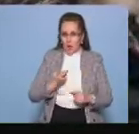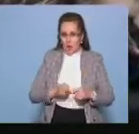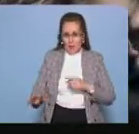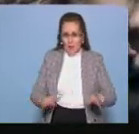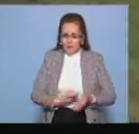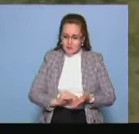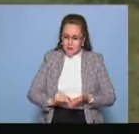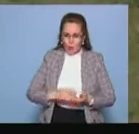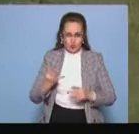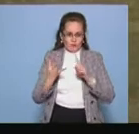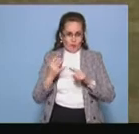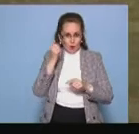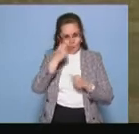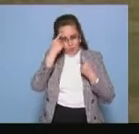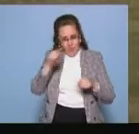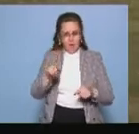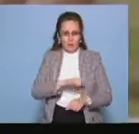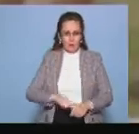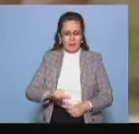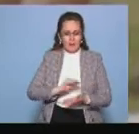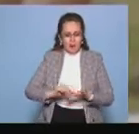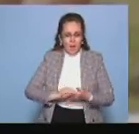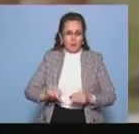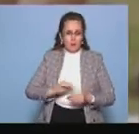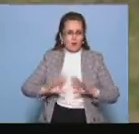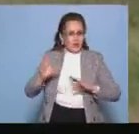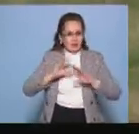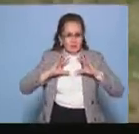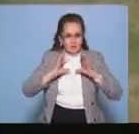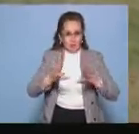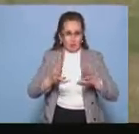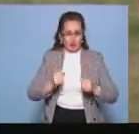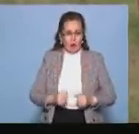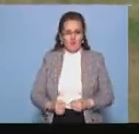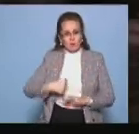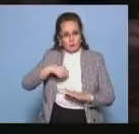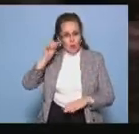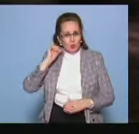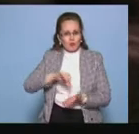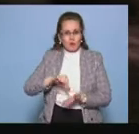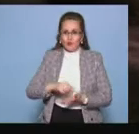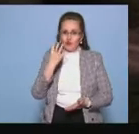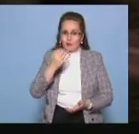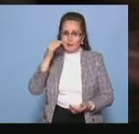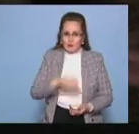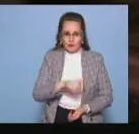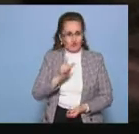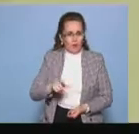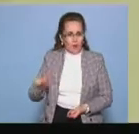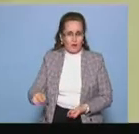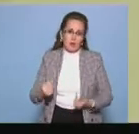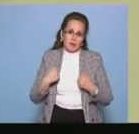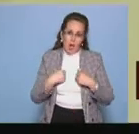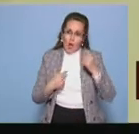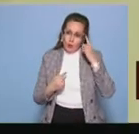а придумали ее в Удмуртии. Теперь диктант пишет весь земной шар. В прошлом году участниками стали 400 тысяч человек. Я